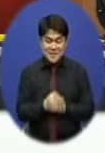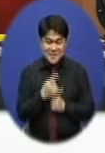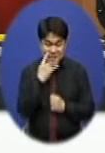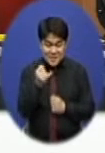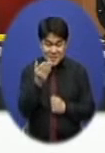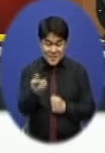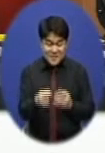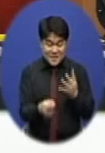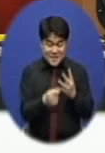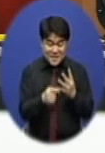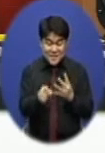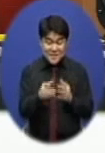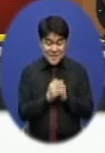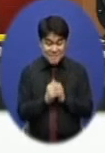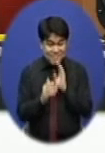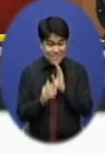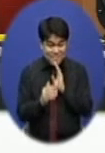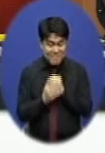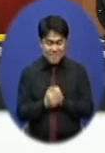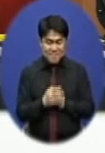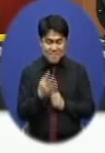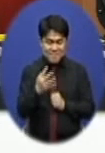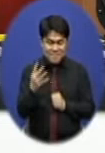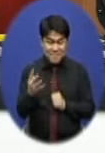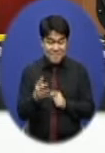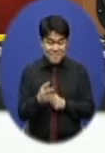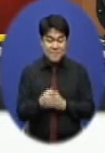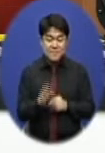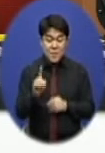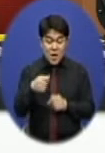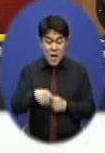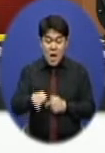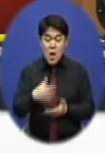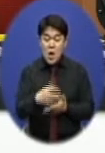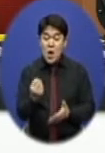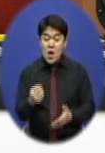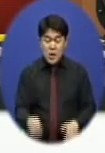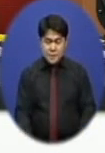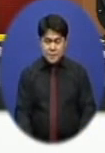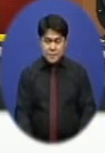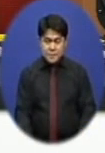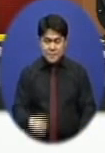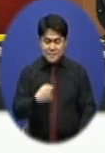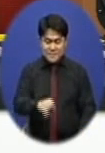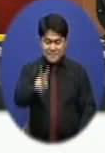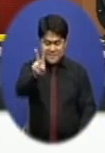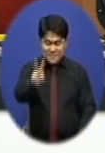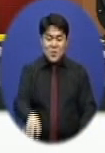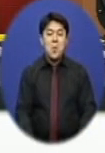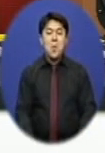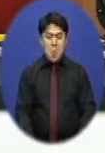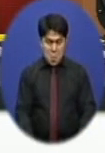어머니가 사땡이잖아요. 사땡. 네. 네. 사땡. 수라의 네. 자녀는 몇 분 두셨나요? 아, 딸 둘입니다.